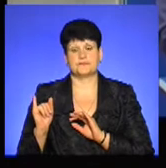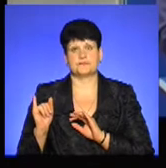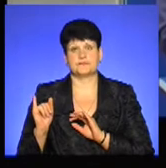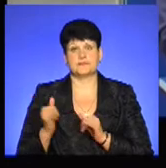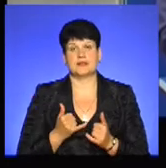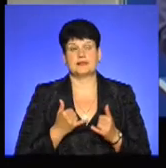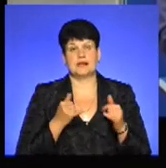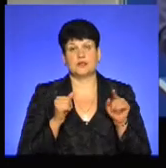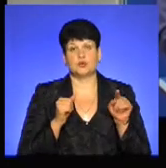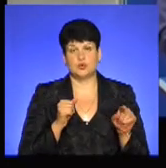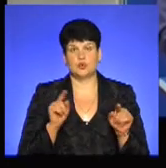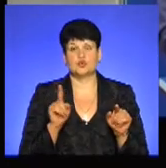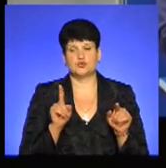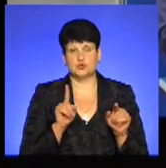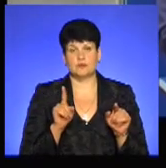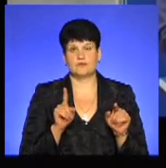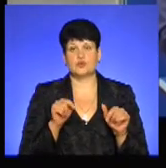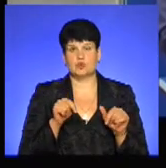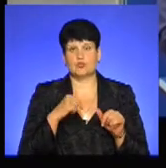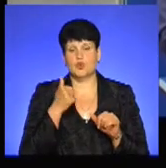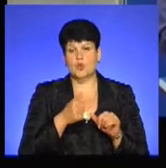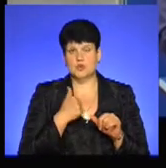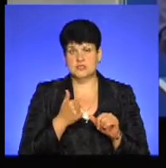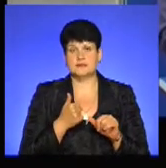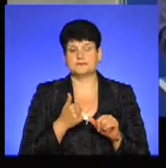для того, щоб все-таки в цьому році вже